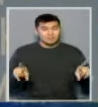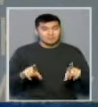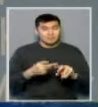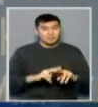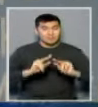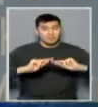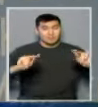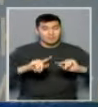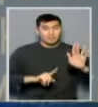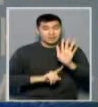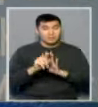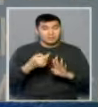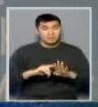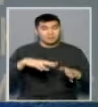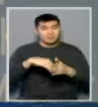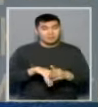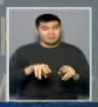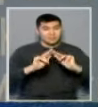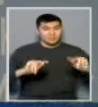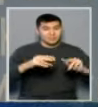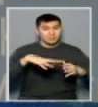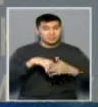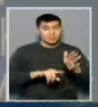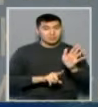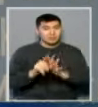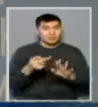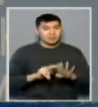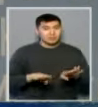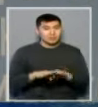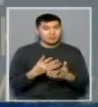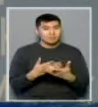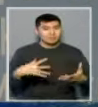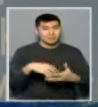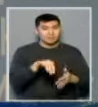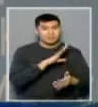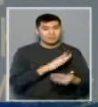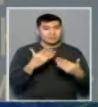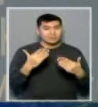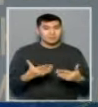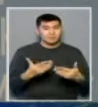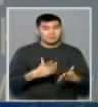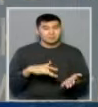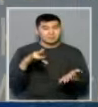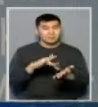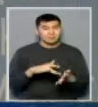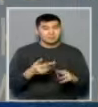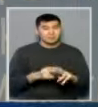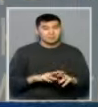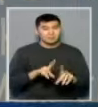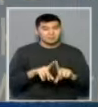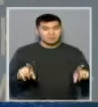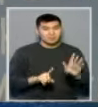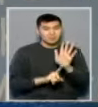мектептердің мұғалімдердің ұстаздардың жалақысын өте көтеретін болды қалаға қарағанда, қалаға районға өте биік болатын болды.